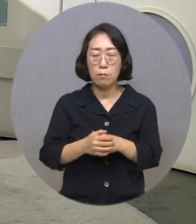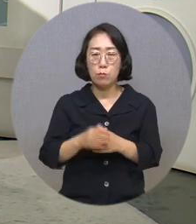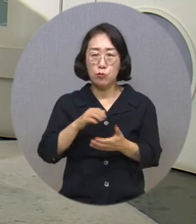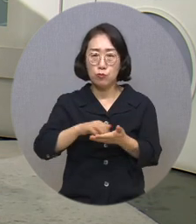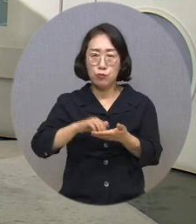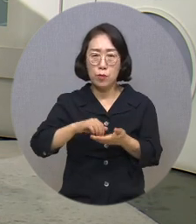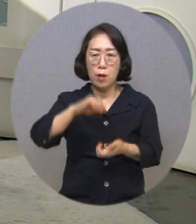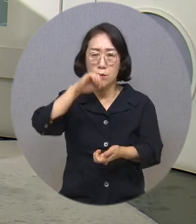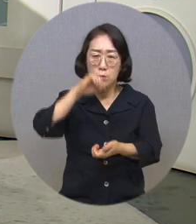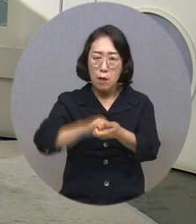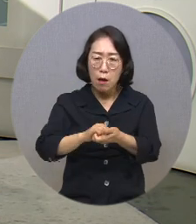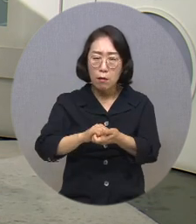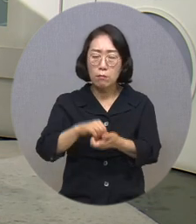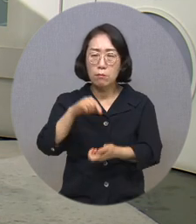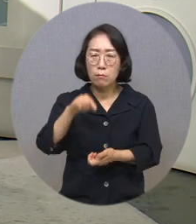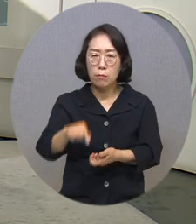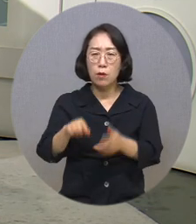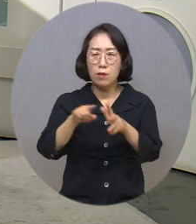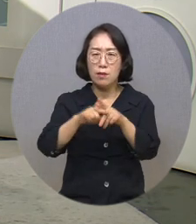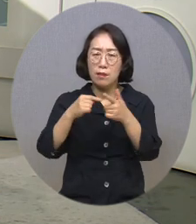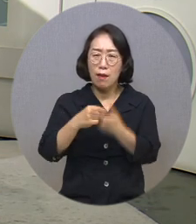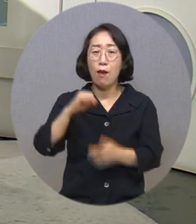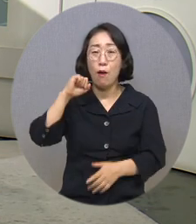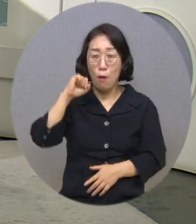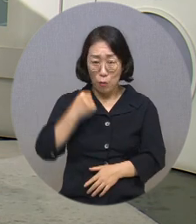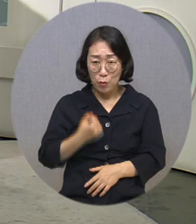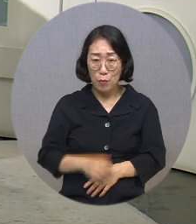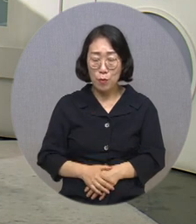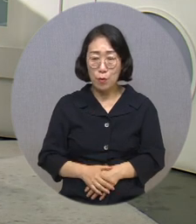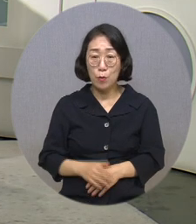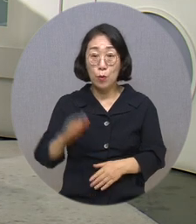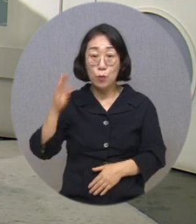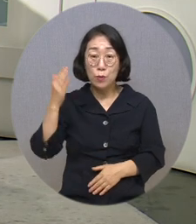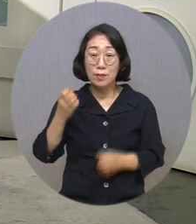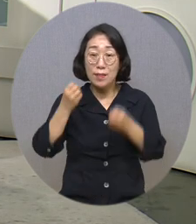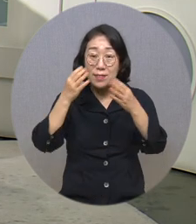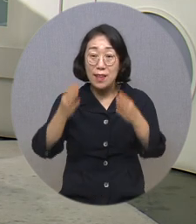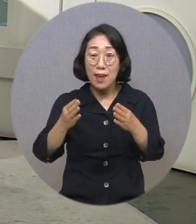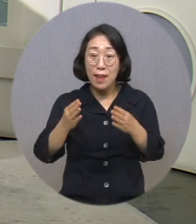나 그거 좀 이해가 안 되는 것 같아요. 이번에 그래서 윤석열 정부가